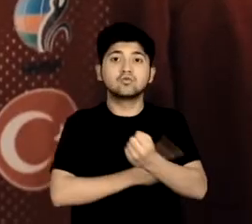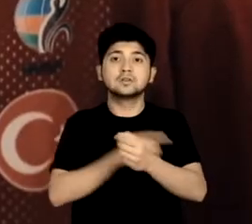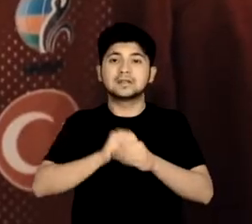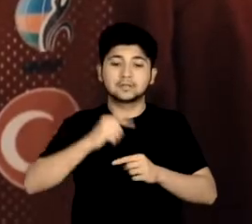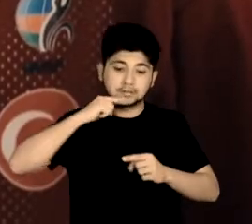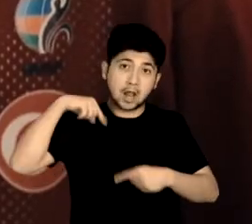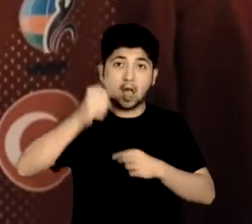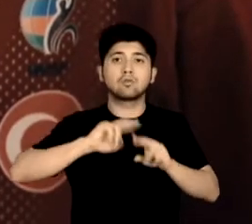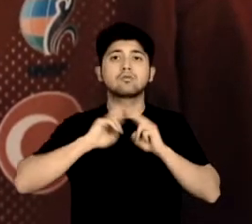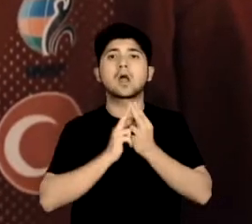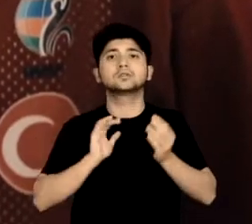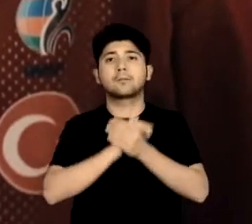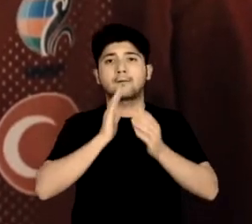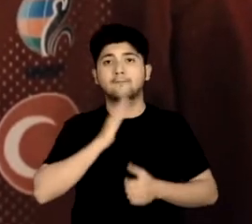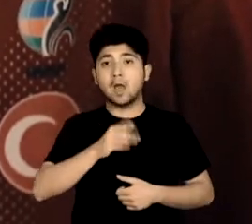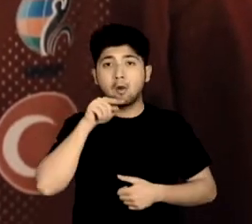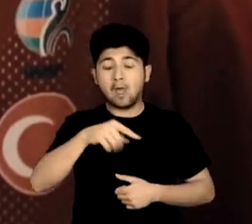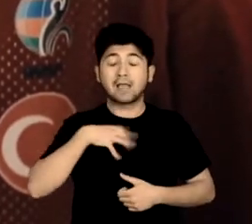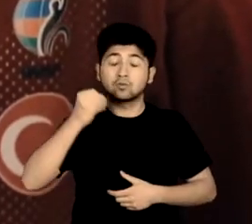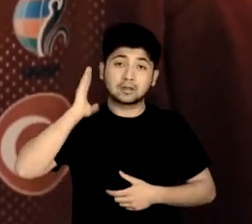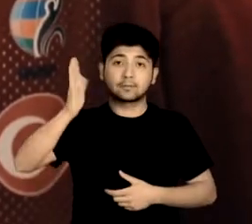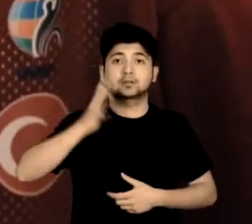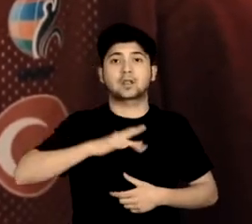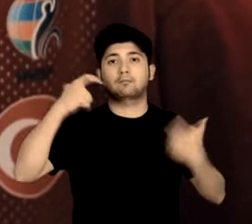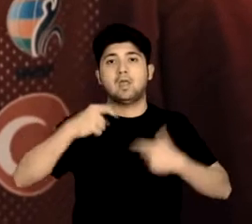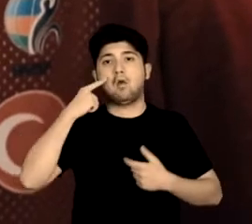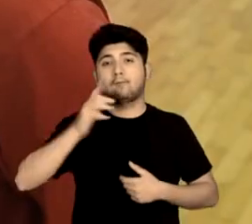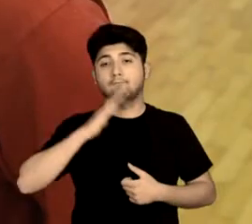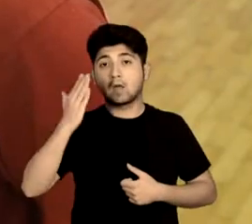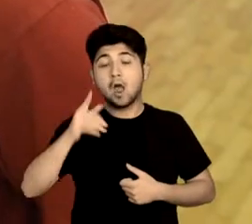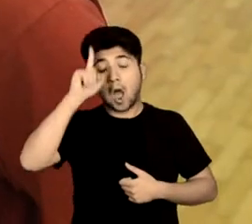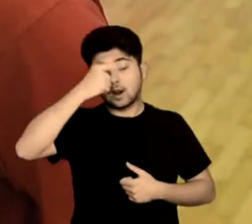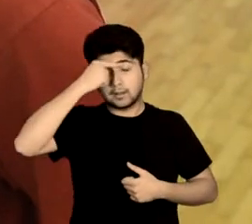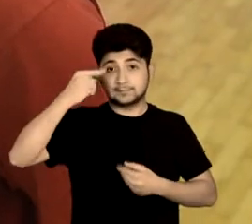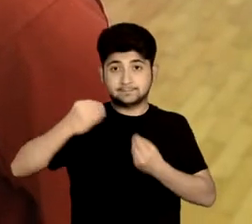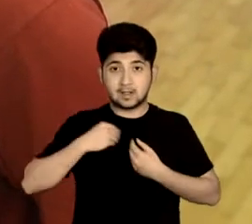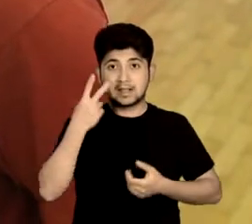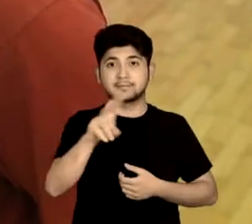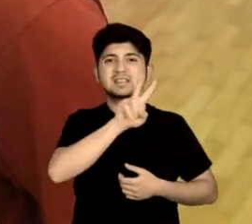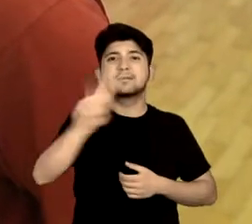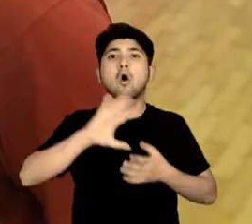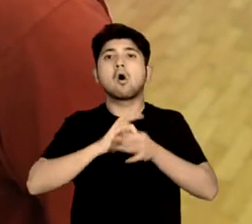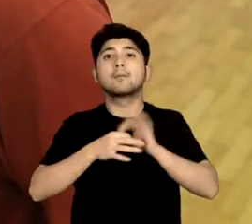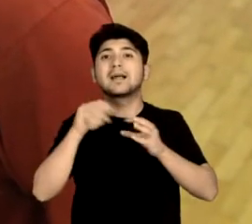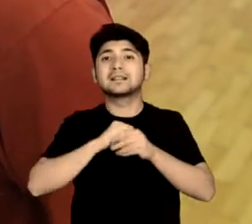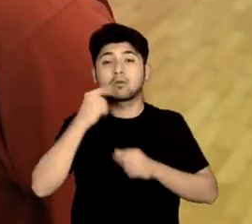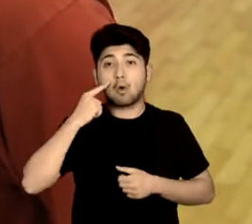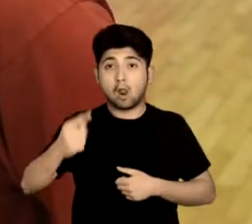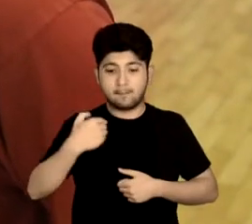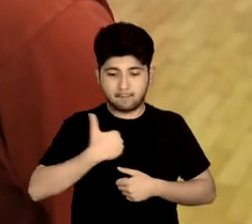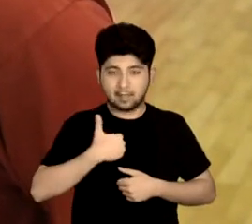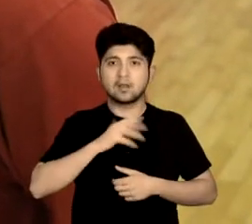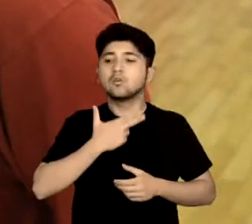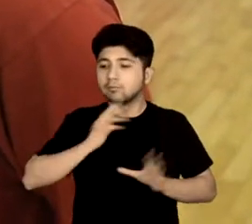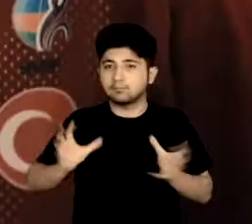takdirde seneye dünya şampiyonası var. Ve benim en çok gitmek istediğim yerlerden birisi. Allah nasip ederse 2020 olimpiyatlarında ben